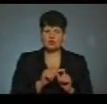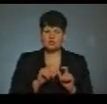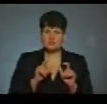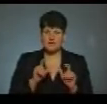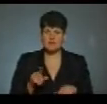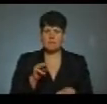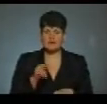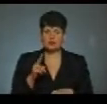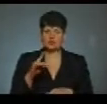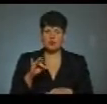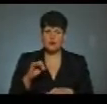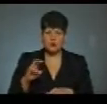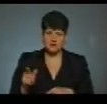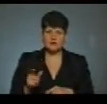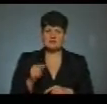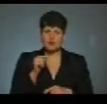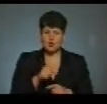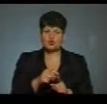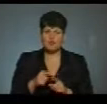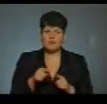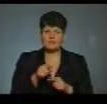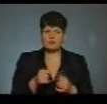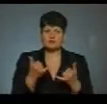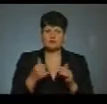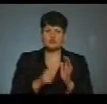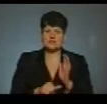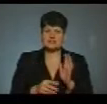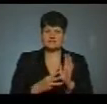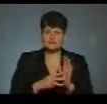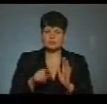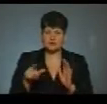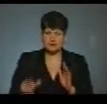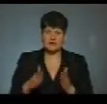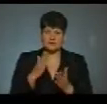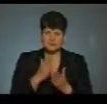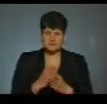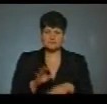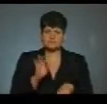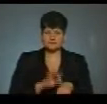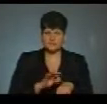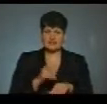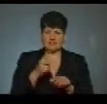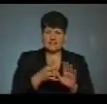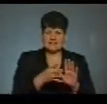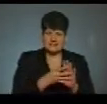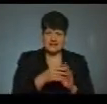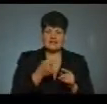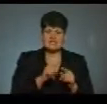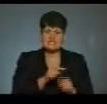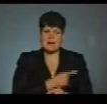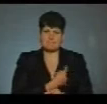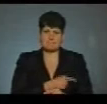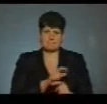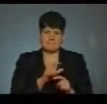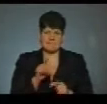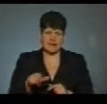коронавірусом Павло Дронь. За його словами, там на сьогодні 68 осіб інфіковані COVID-19, 29 із них – медики.